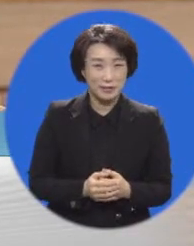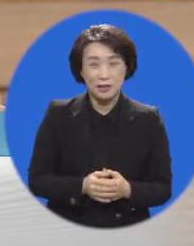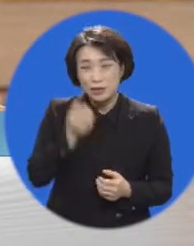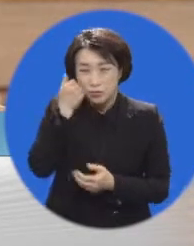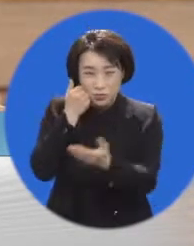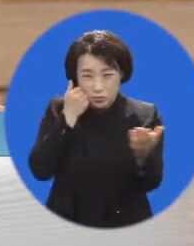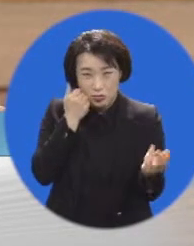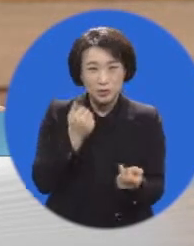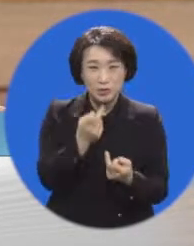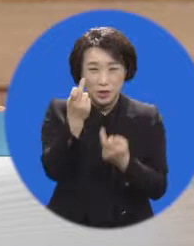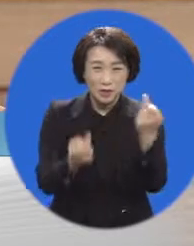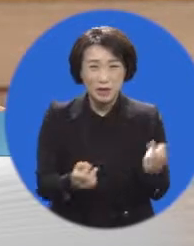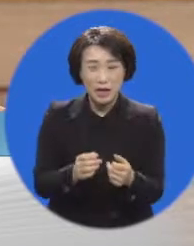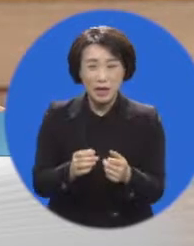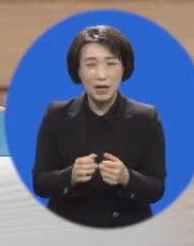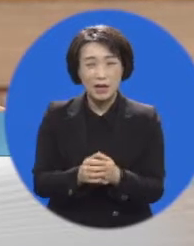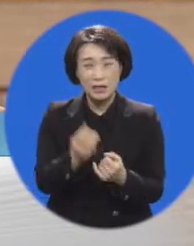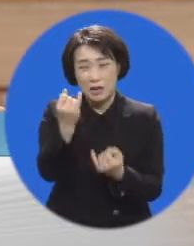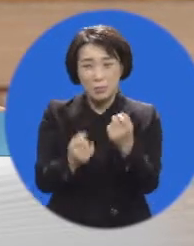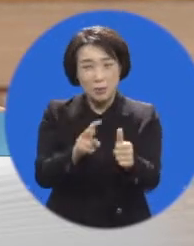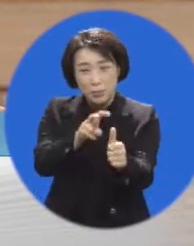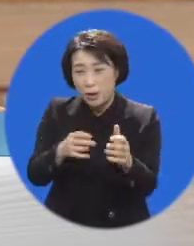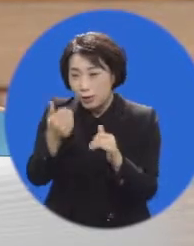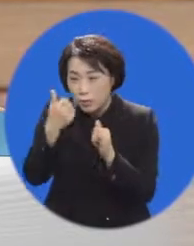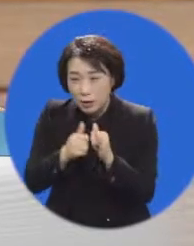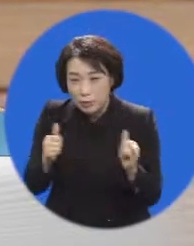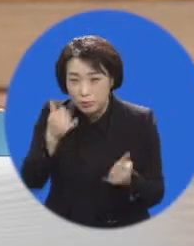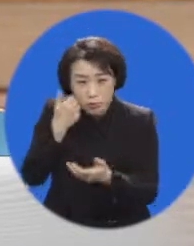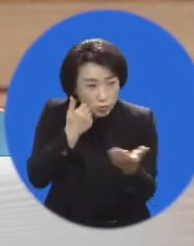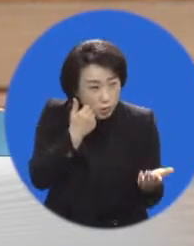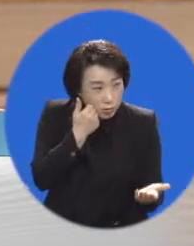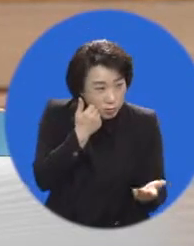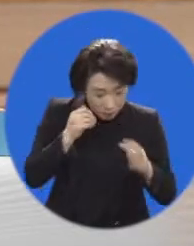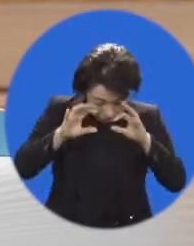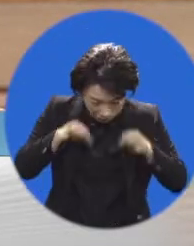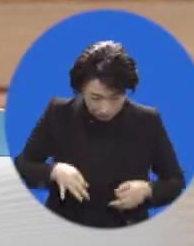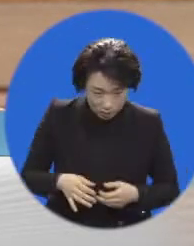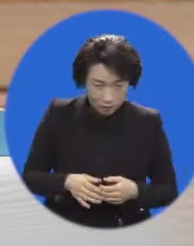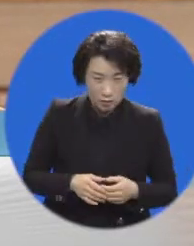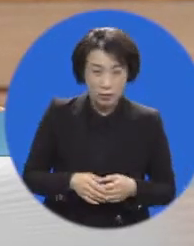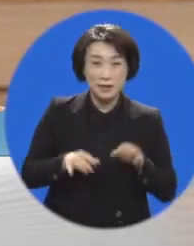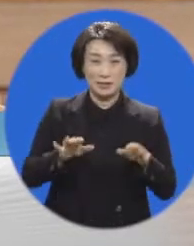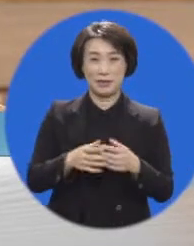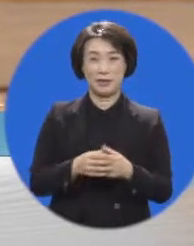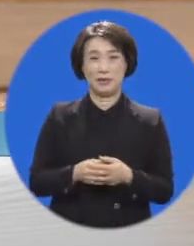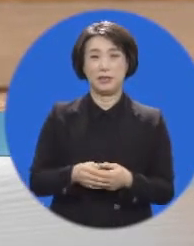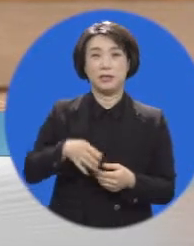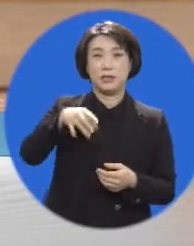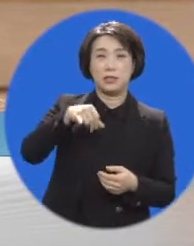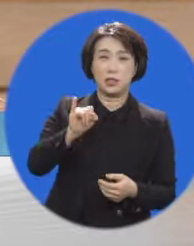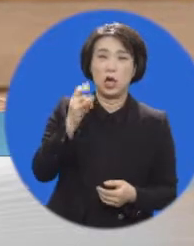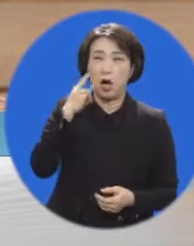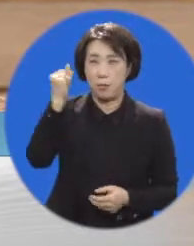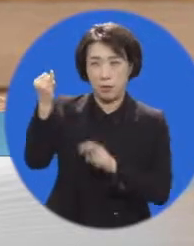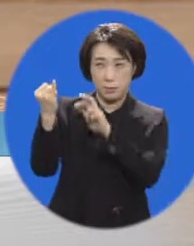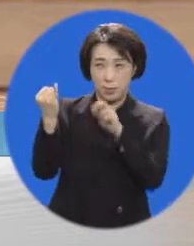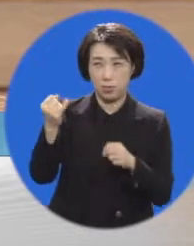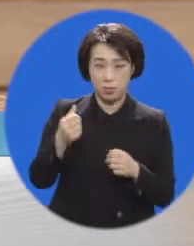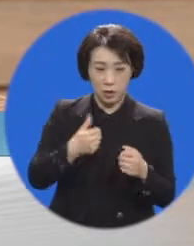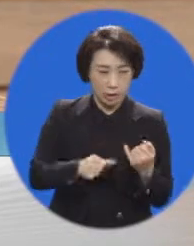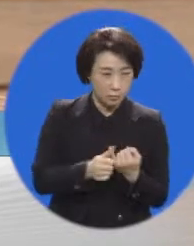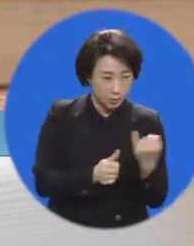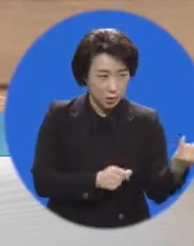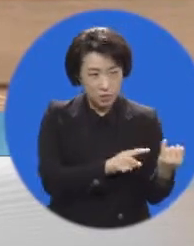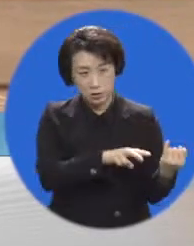형제를 미워하시는 분 계십니까? 나 시어머니 미워하고 며느리